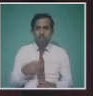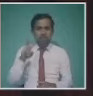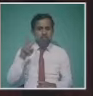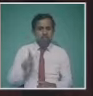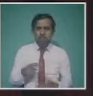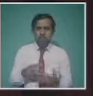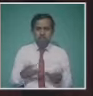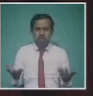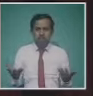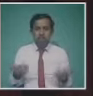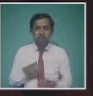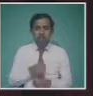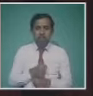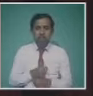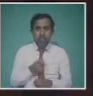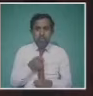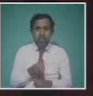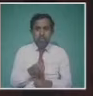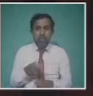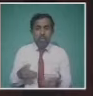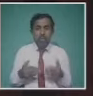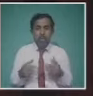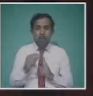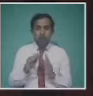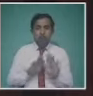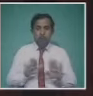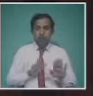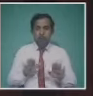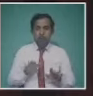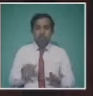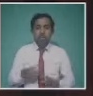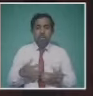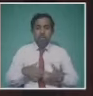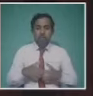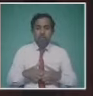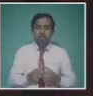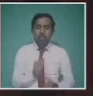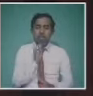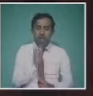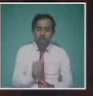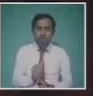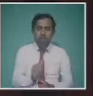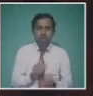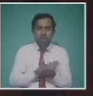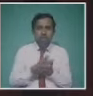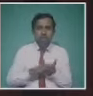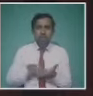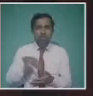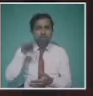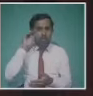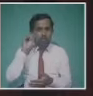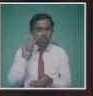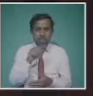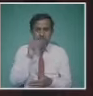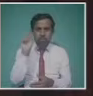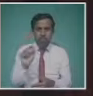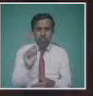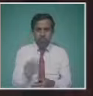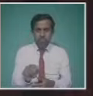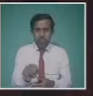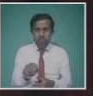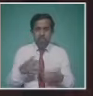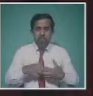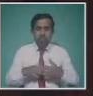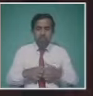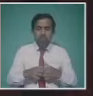කරන්නේ නැහැ මේ ආණ්ඩුවටවත් වර්තමාන පාලකයන්ටවත් මේ අර්බුදයේ සැබෑදික බල්ල තේරුම් ගන්න හැකියාවක් තියෙනවද කියලා මේ